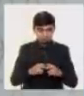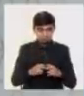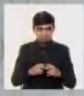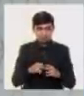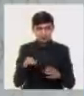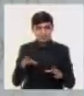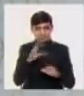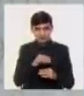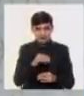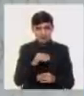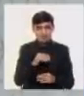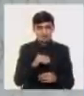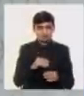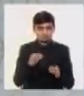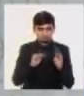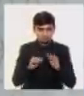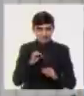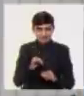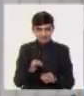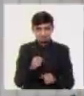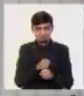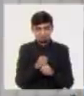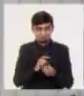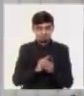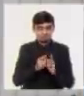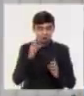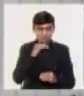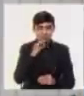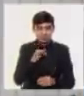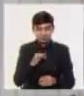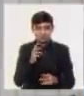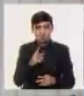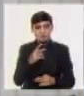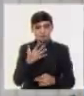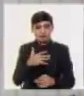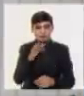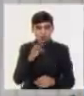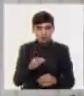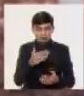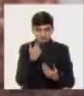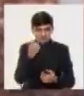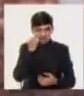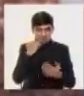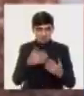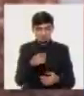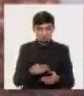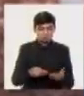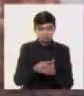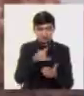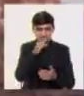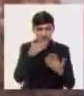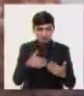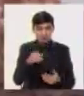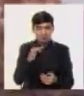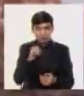по всем фрагментам собираем их и восстанавливаем. Купюры, которые не сохранили 50% от размера, считаются неплатежными. Всего